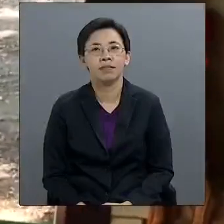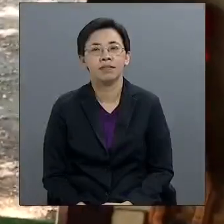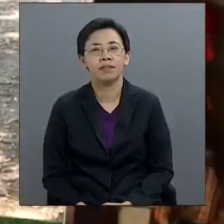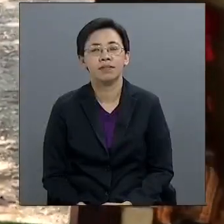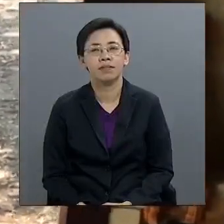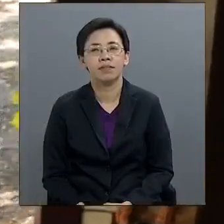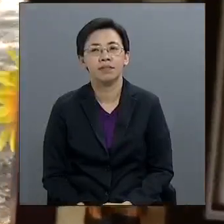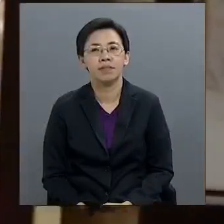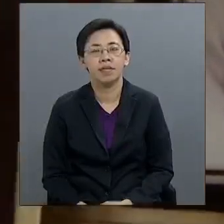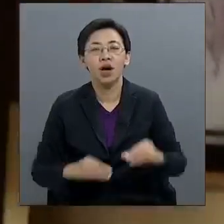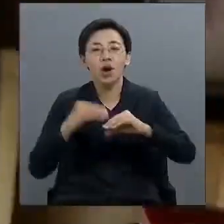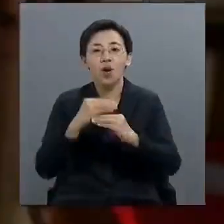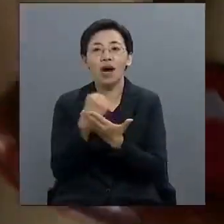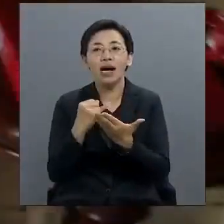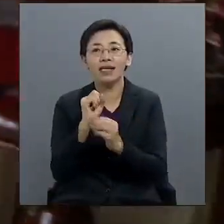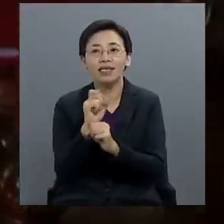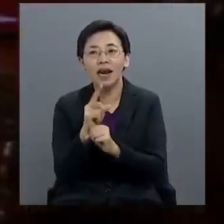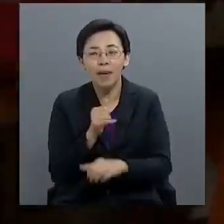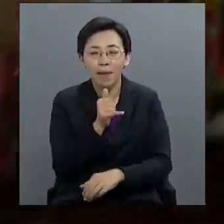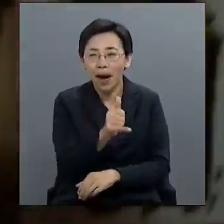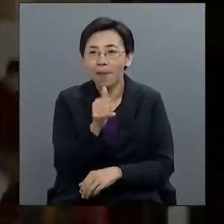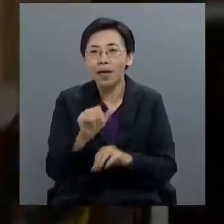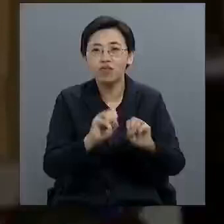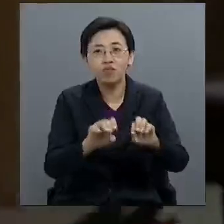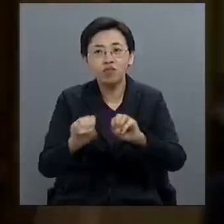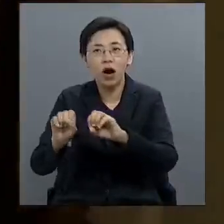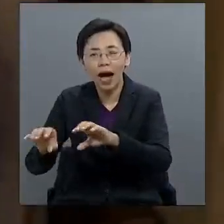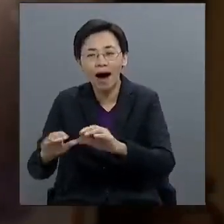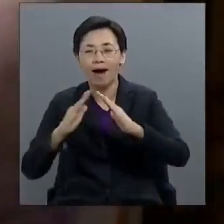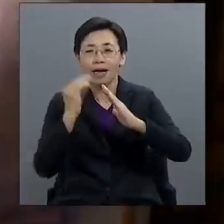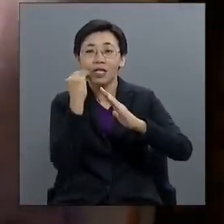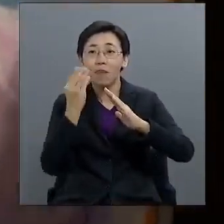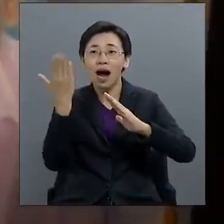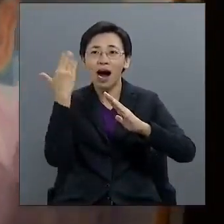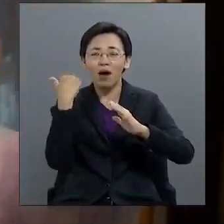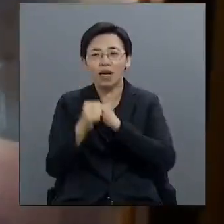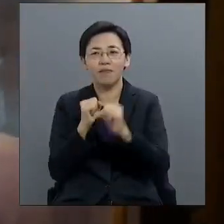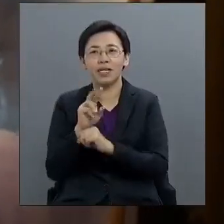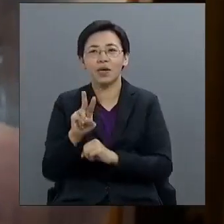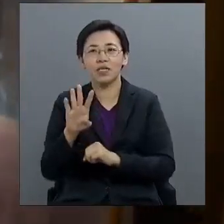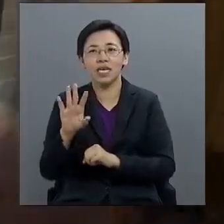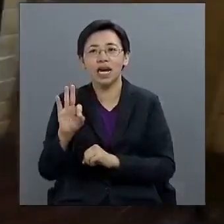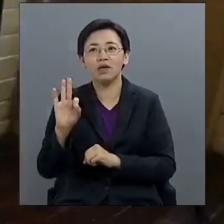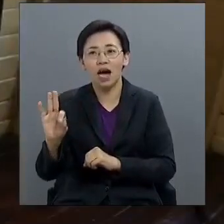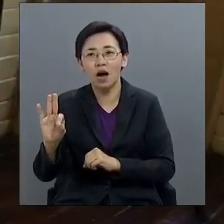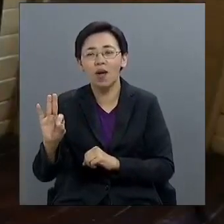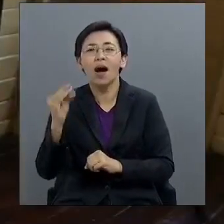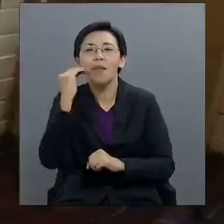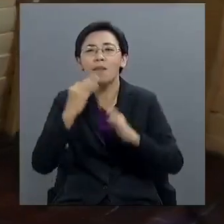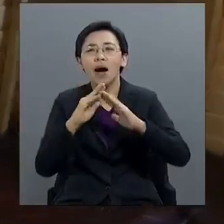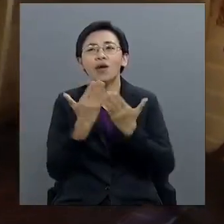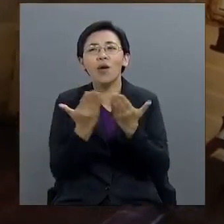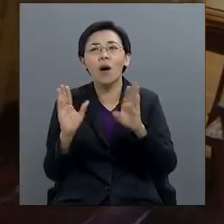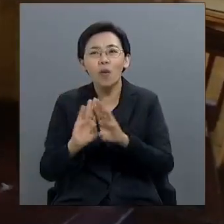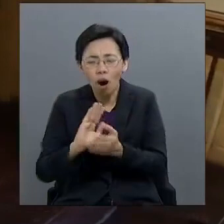นอกจากโครงการศิลปะสัญจรอาจารย์สุภชัยยังตัดสินใจเปลี่ยนบ้านเก่าปี2499ของครอบครัวเป็นบ้านศิลป